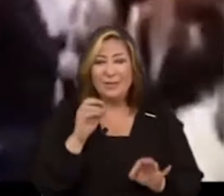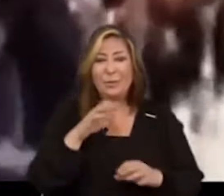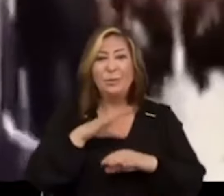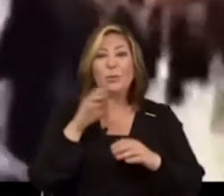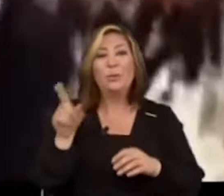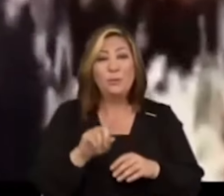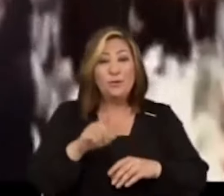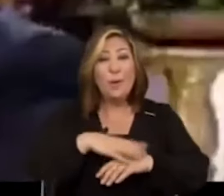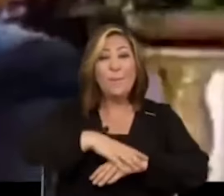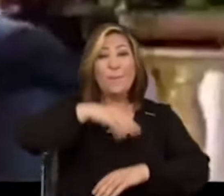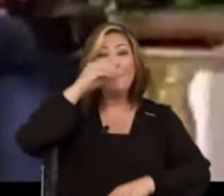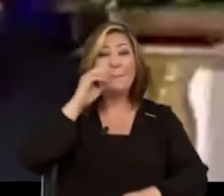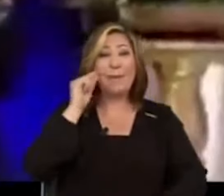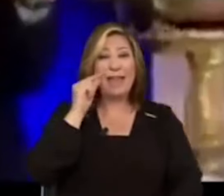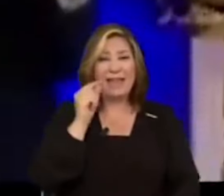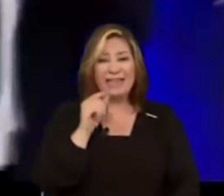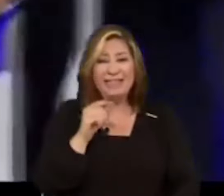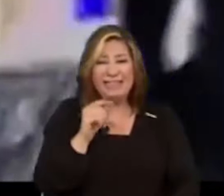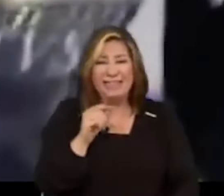Urfa Mardin